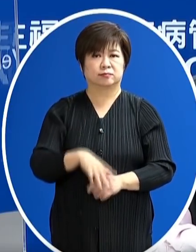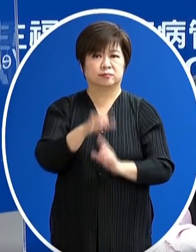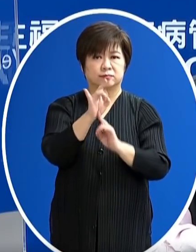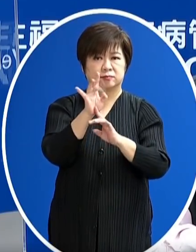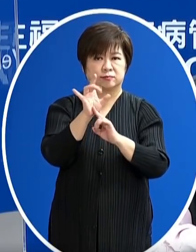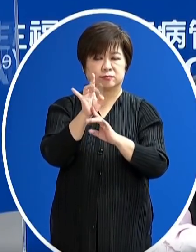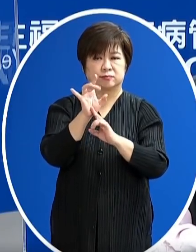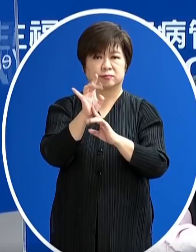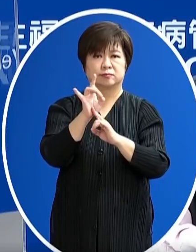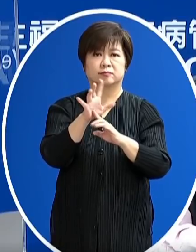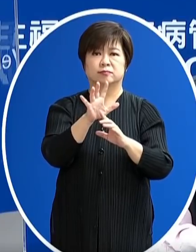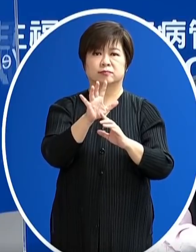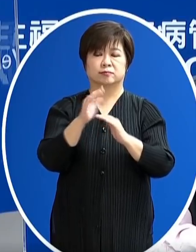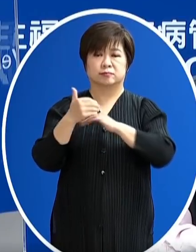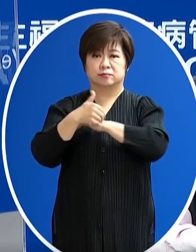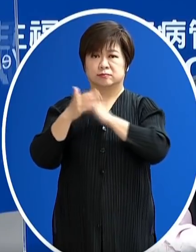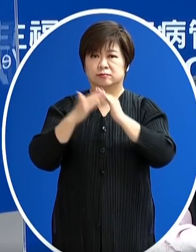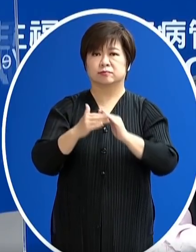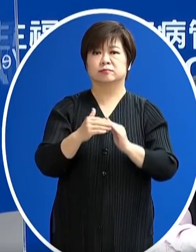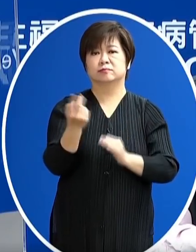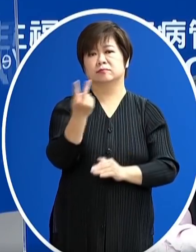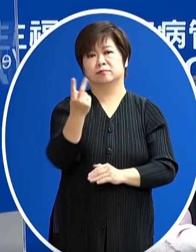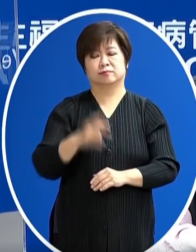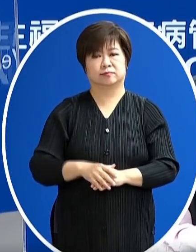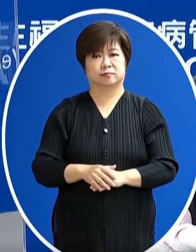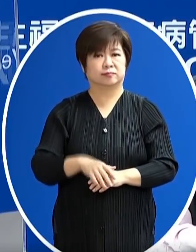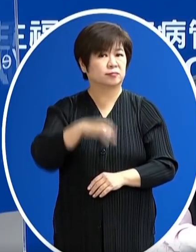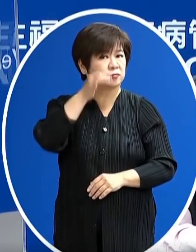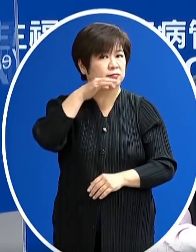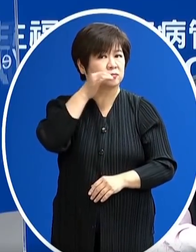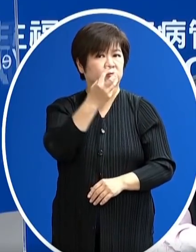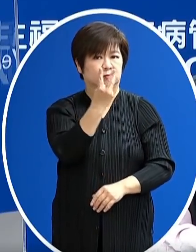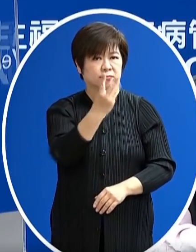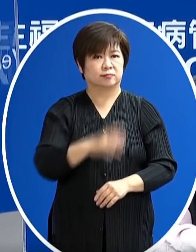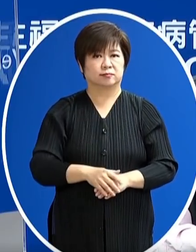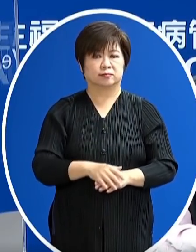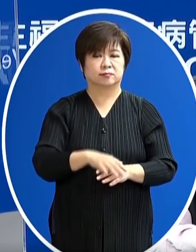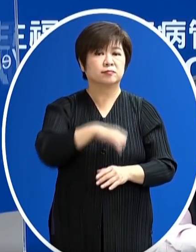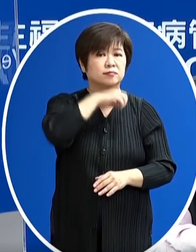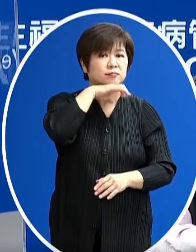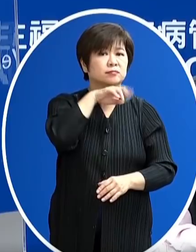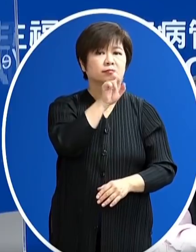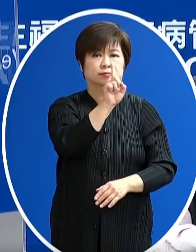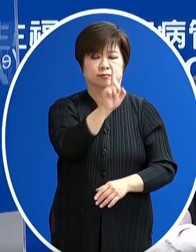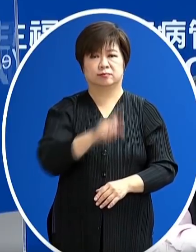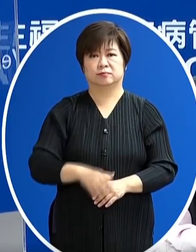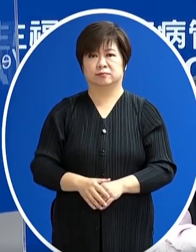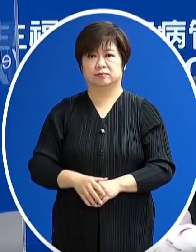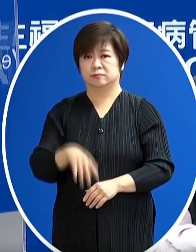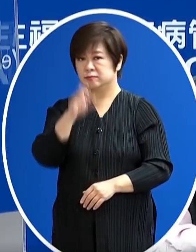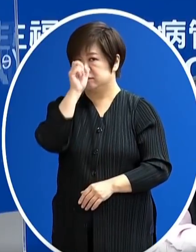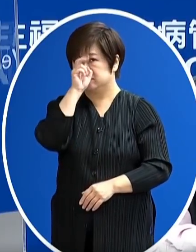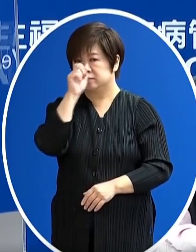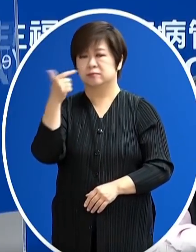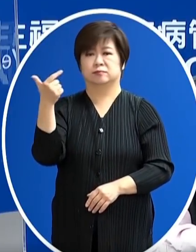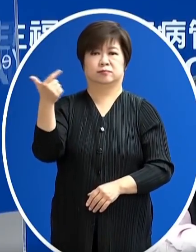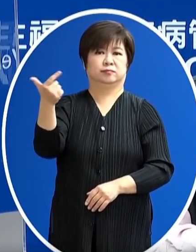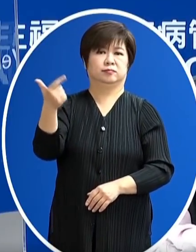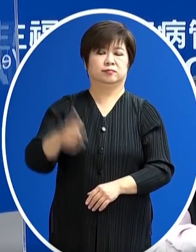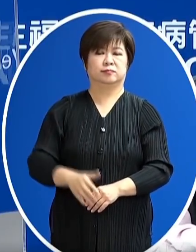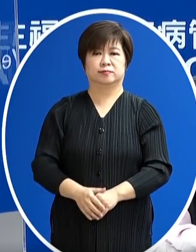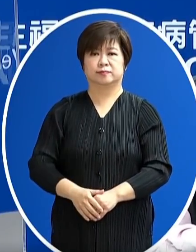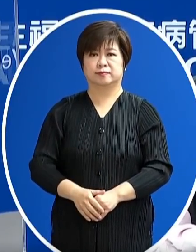县 新竹市2例，那彰化县3例，屏东县1例。那宜兰县